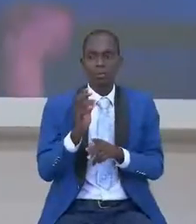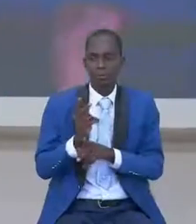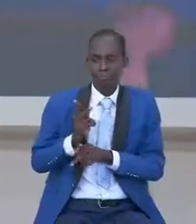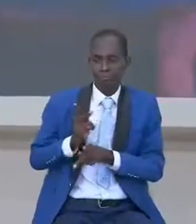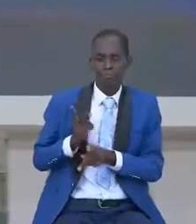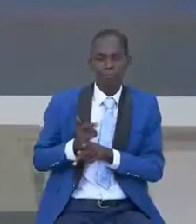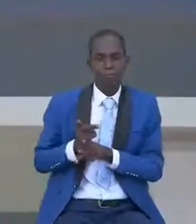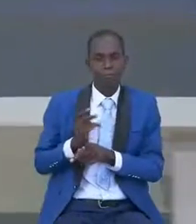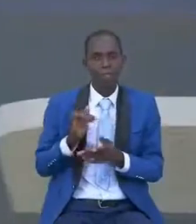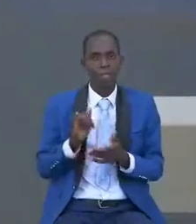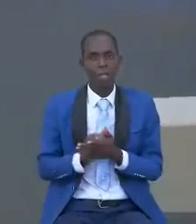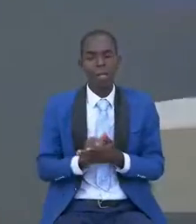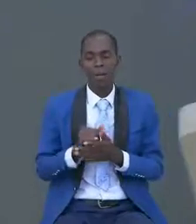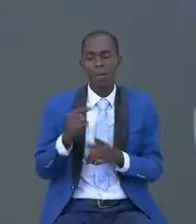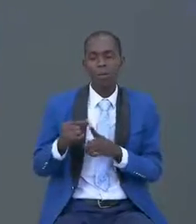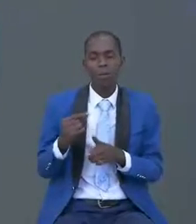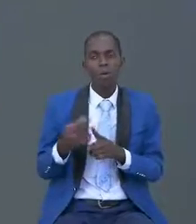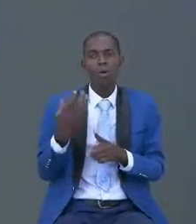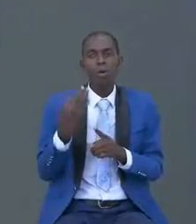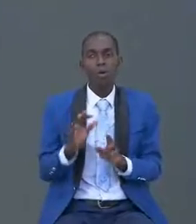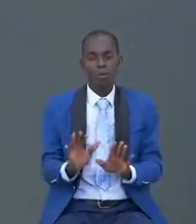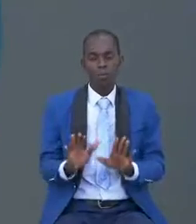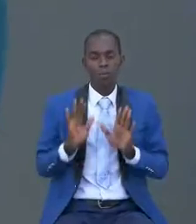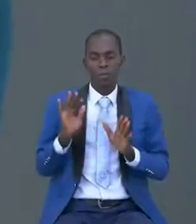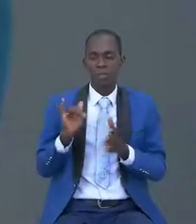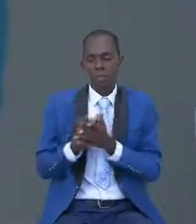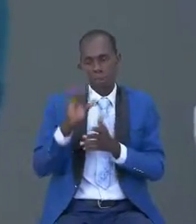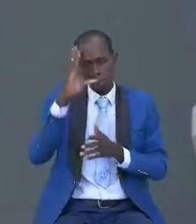Et tu es enceinte des paroles des hommes.